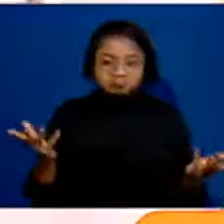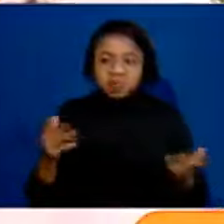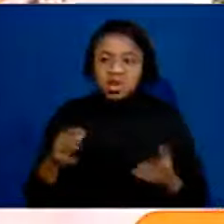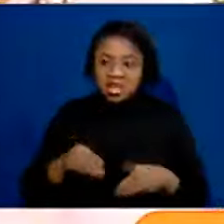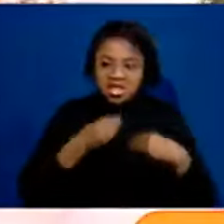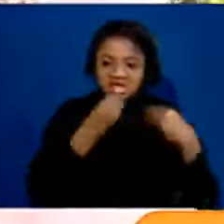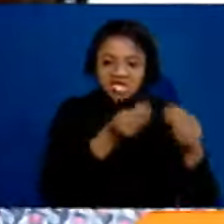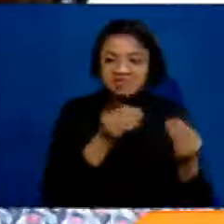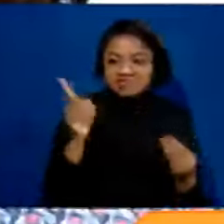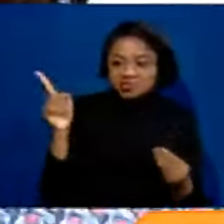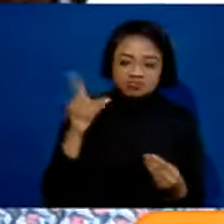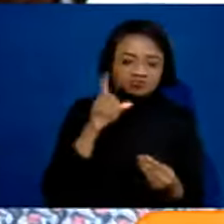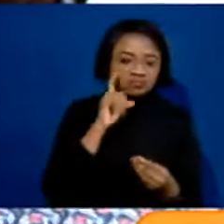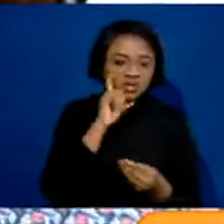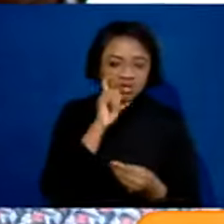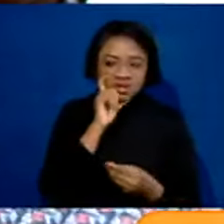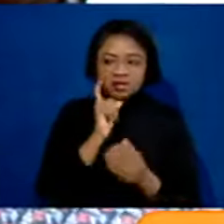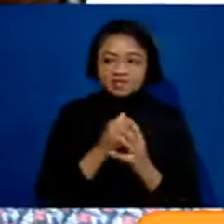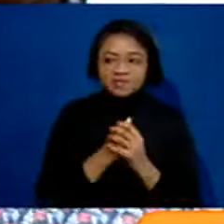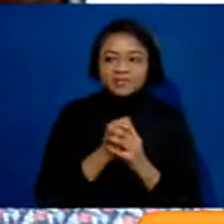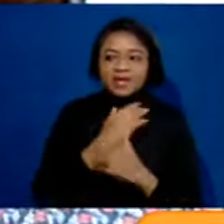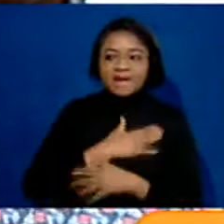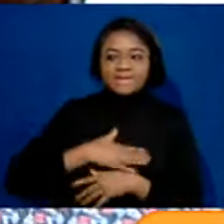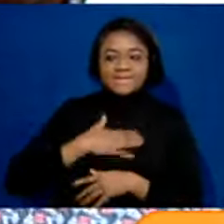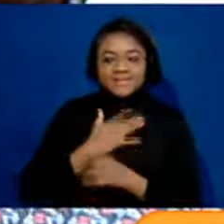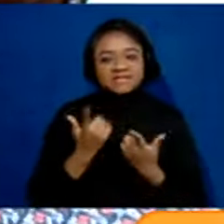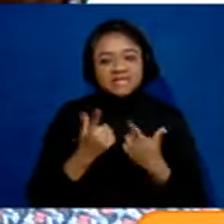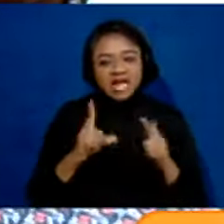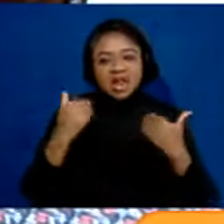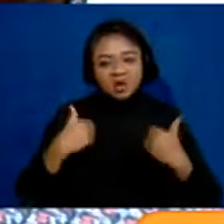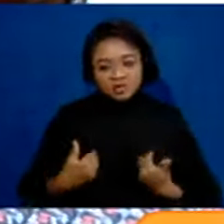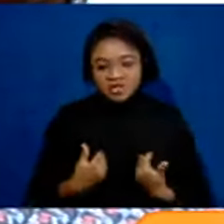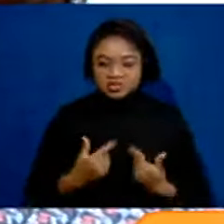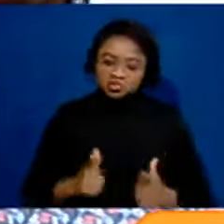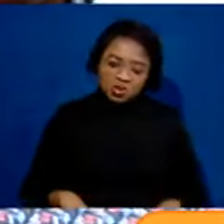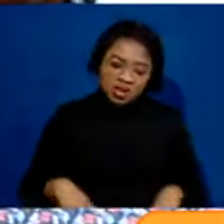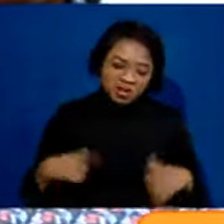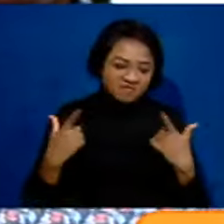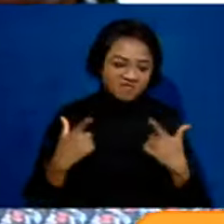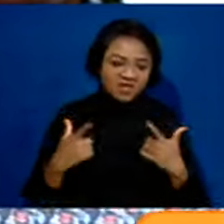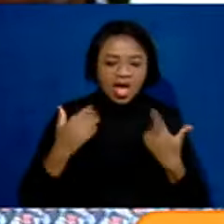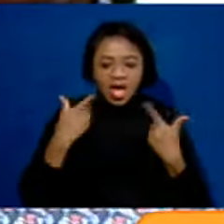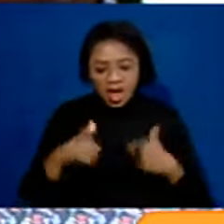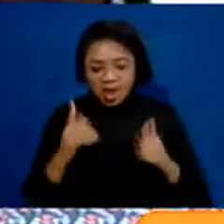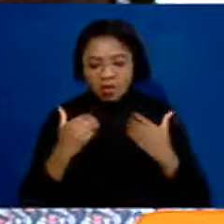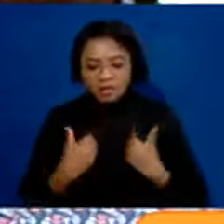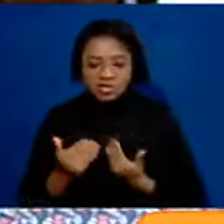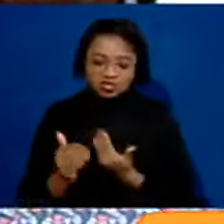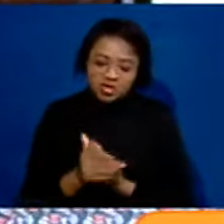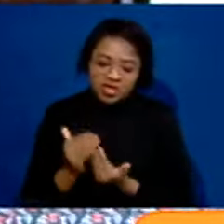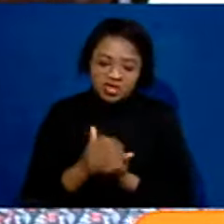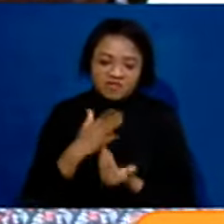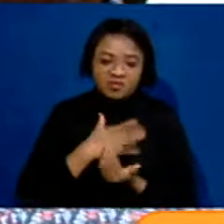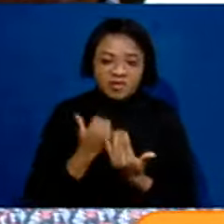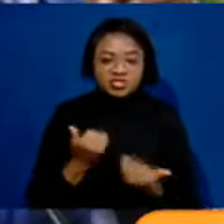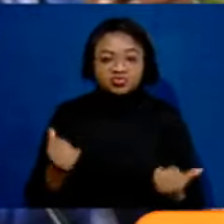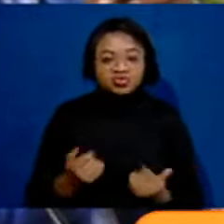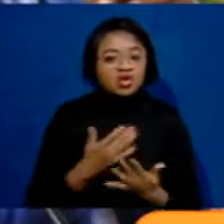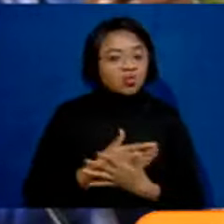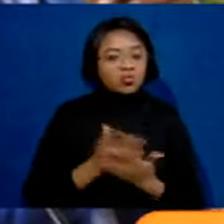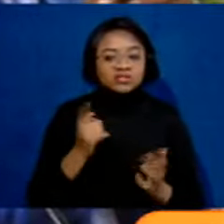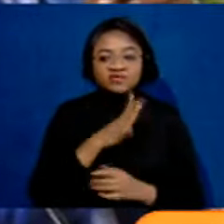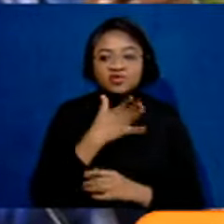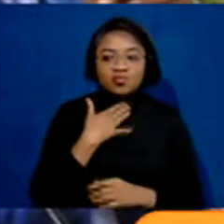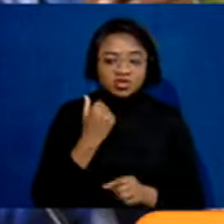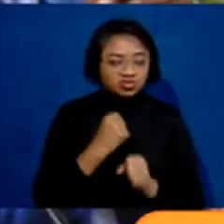Profesa Kindiki Kithure. But let me leave. Let me look after my children. You can do whatever you want with the country.